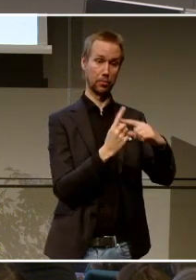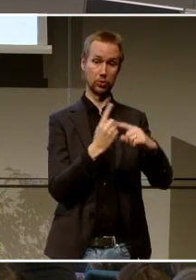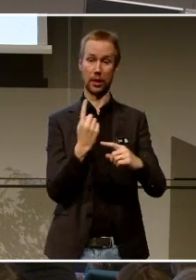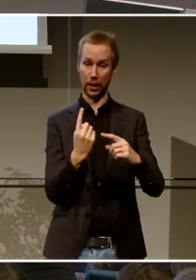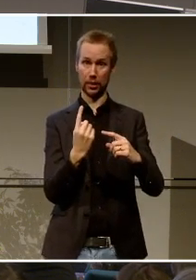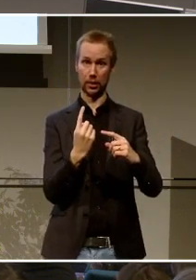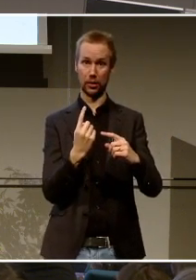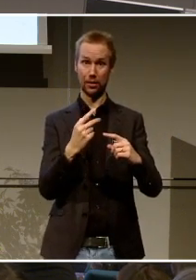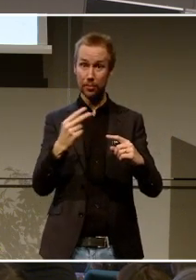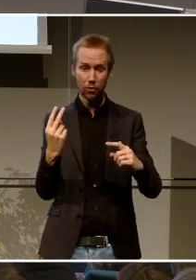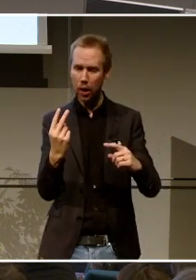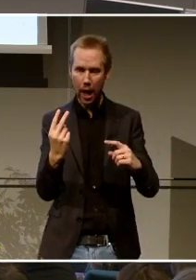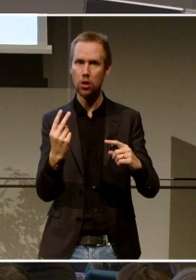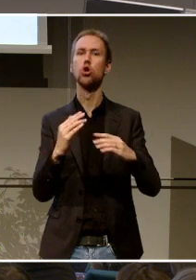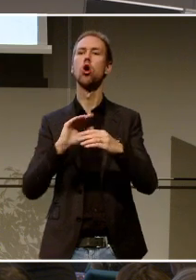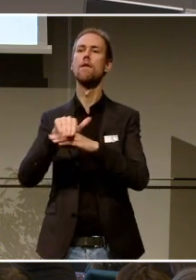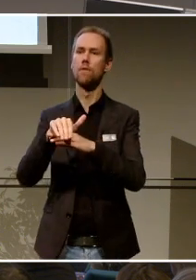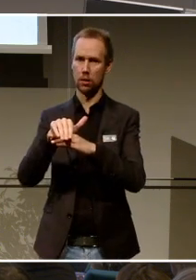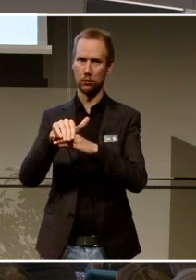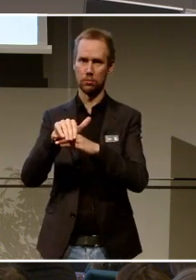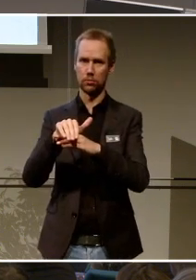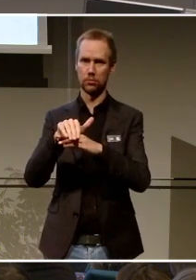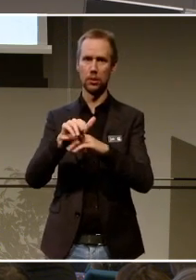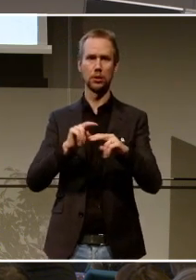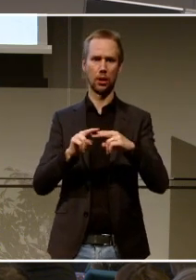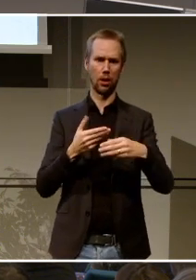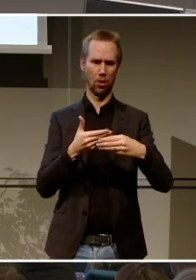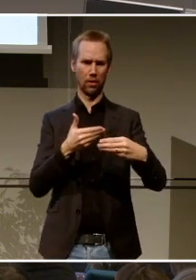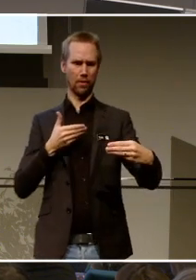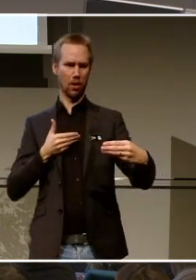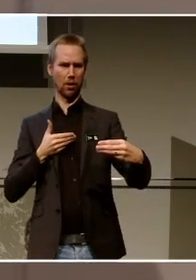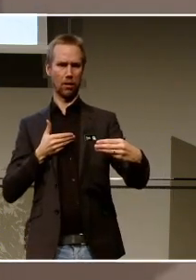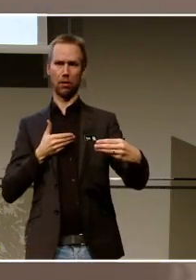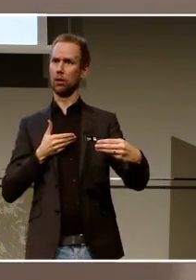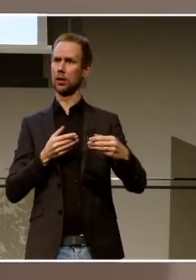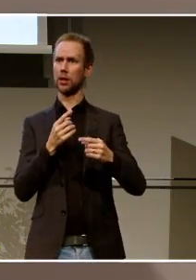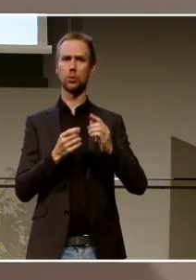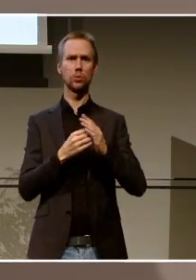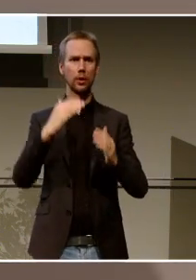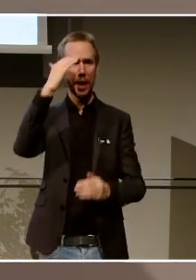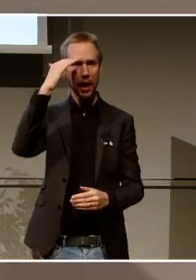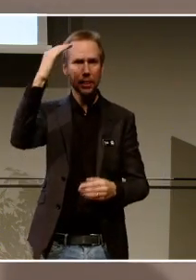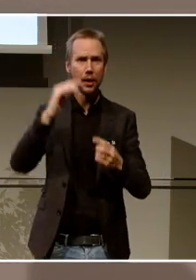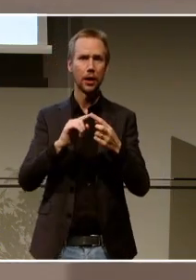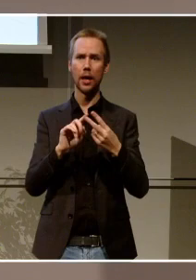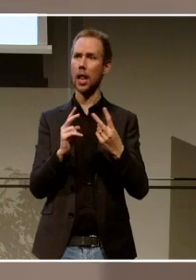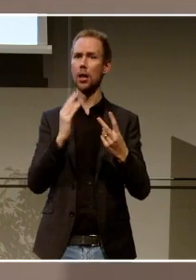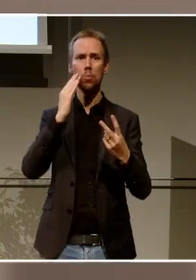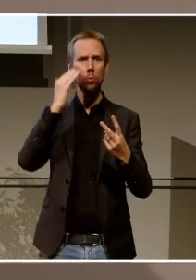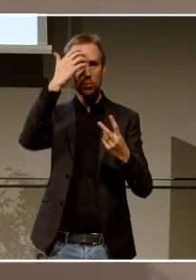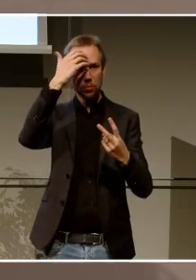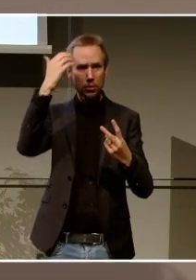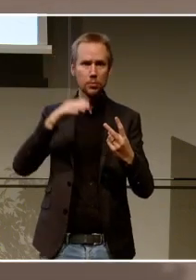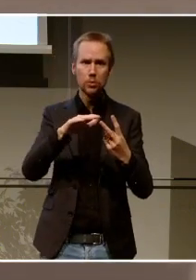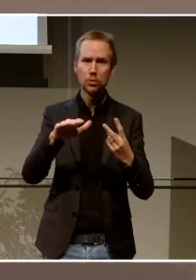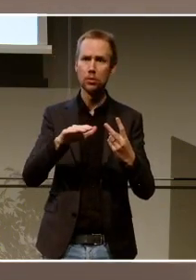att om man är exkluderad för att man är äldre, om man är exkluderad för att man bor i glesbygd och man har